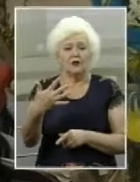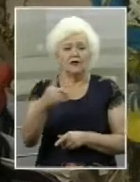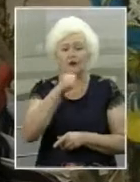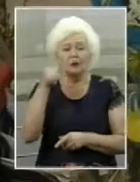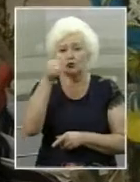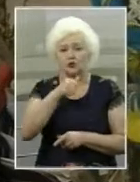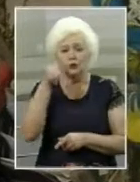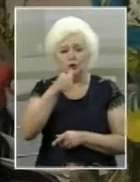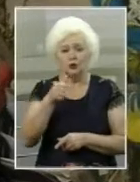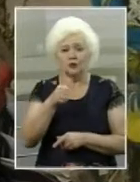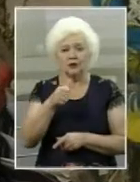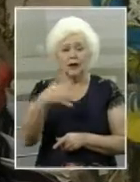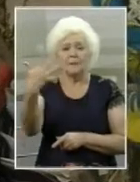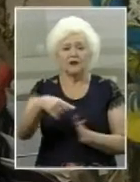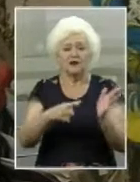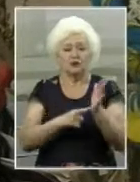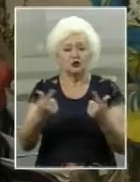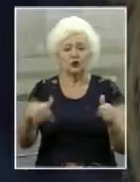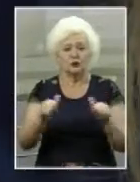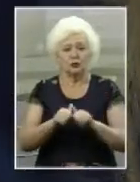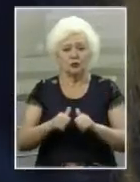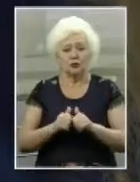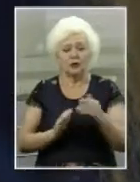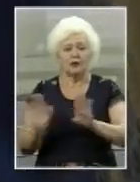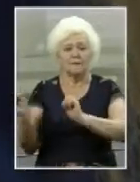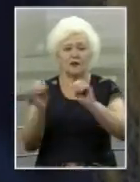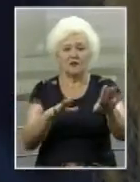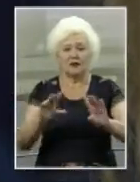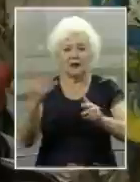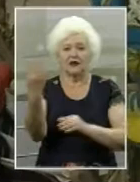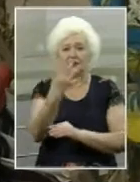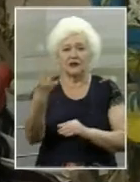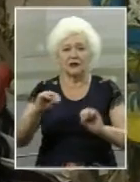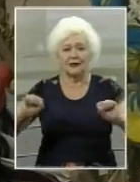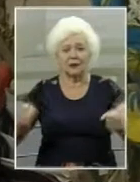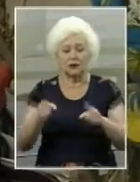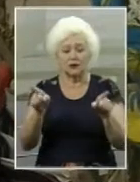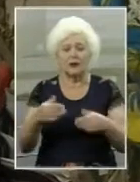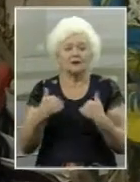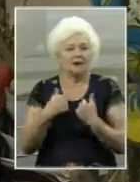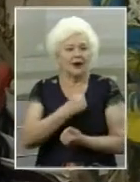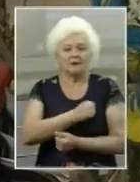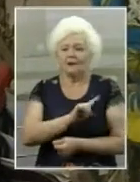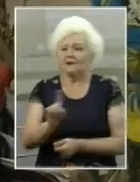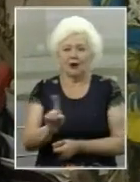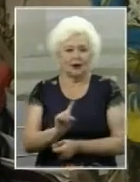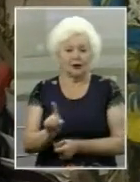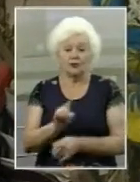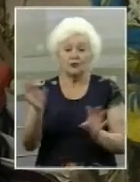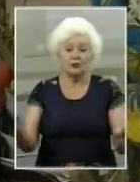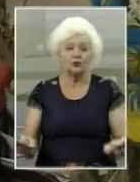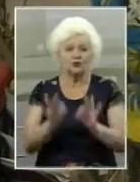році, 56-ту бригаду ми віддали 4 холодильника, я віддала з дому. Я не жалкую